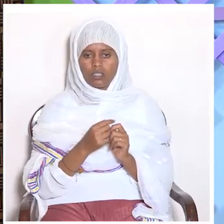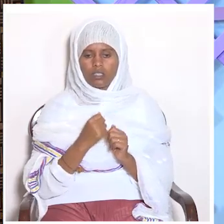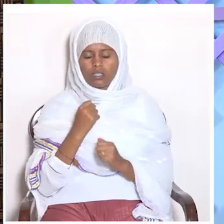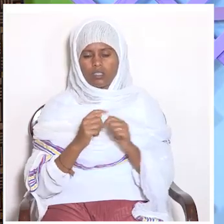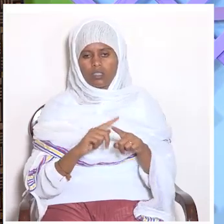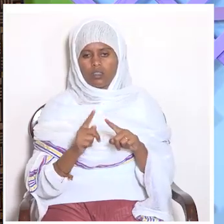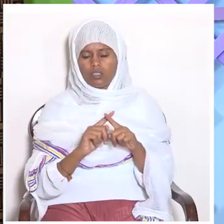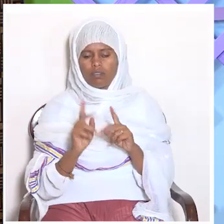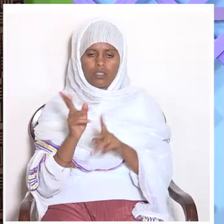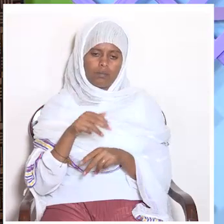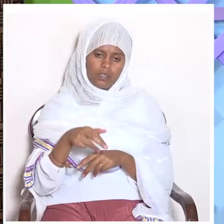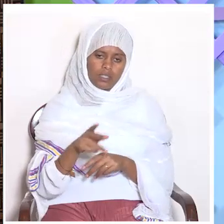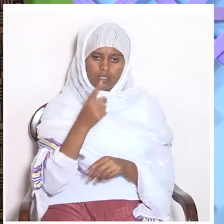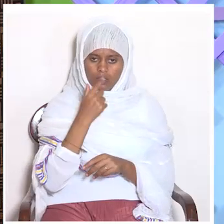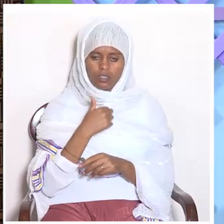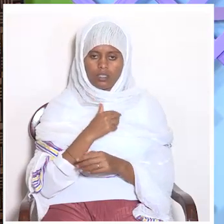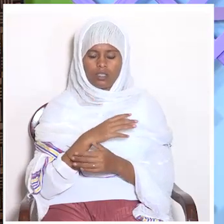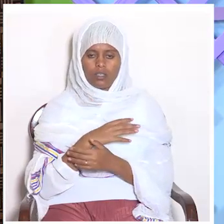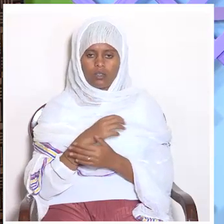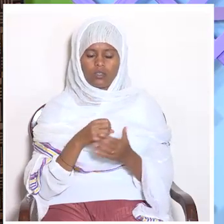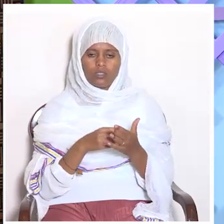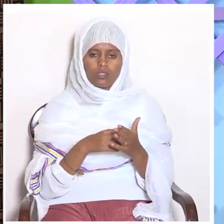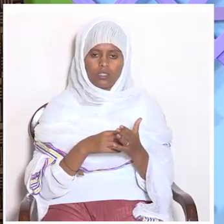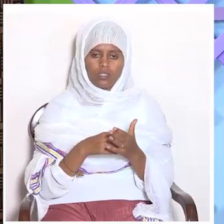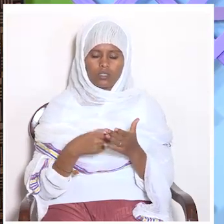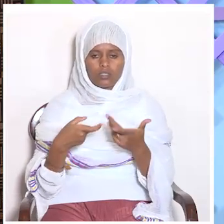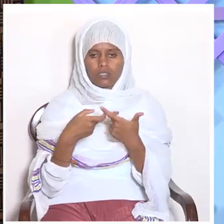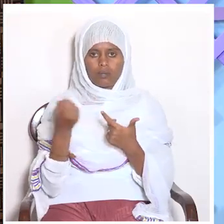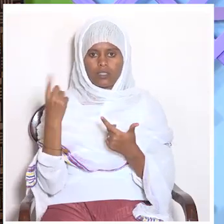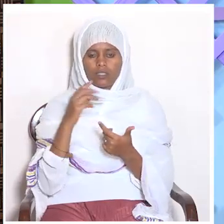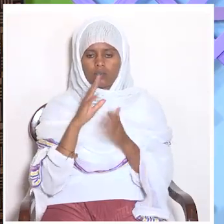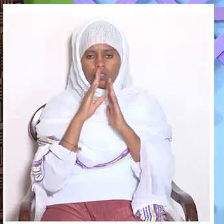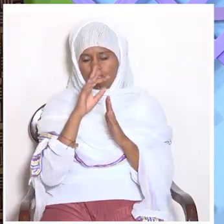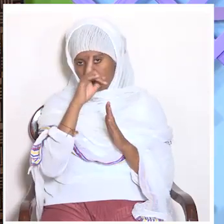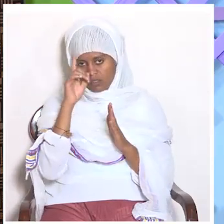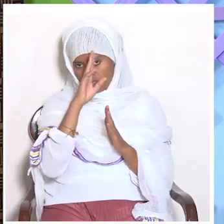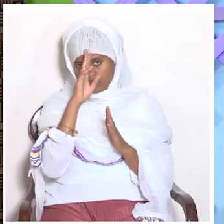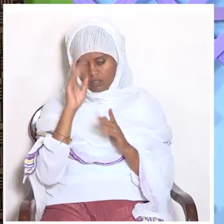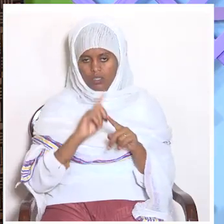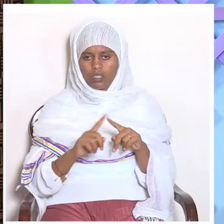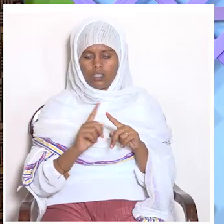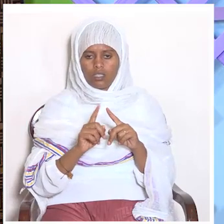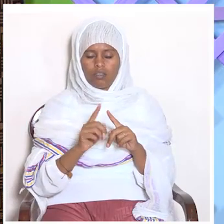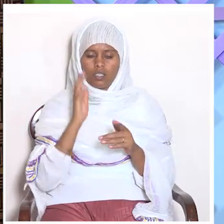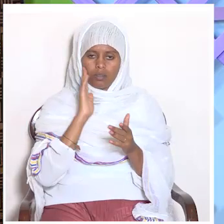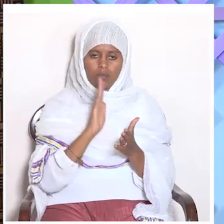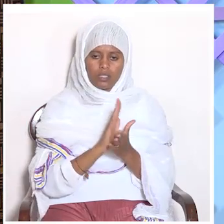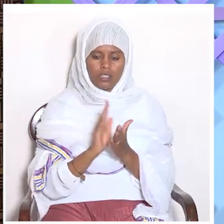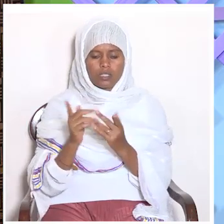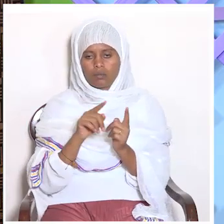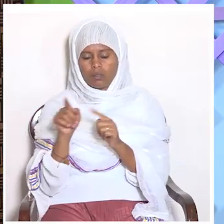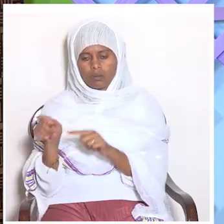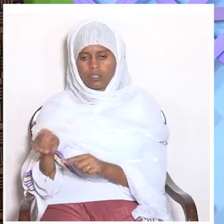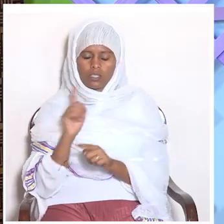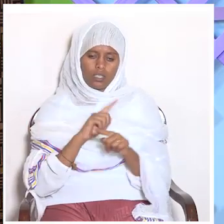መልኣኽ ከይዘንግዐት ቀልጢፋ ከም ዝኸደት ይነግረና ስለዚ ራቤት እግዚኣብሔር ቅድስት ድንግል ቀልጢፋ